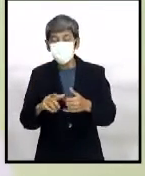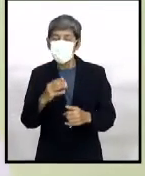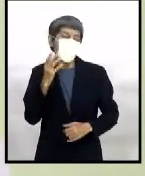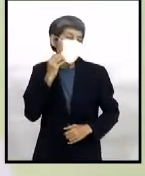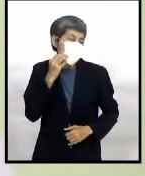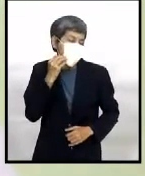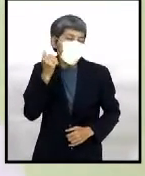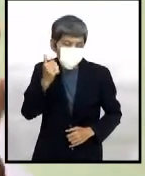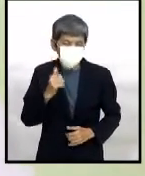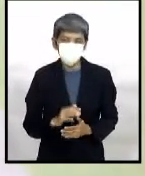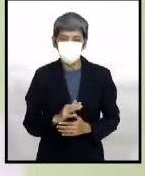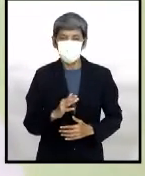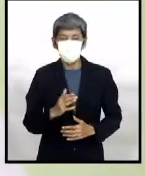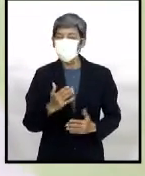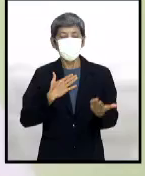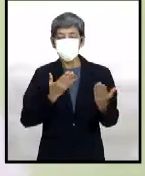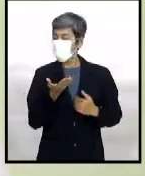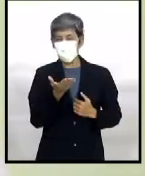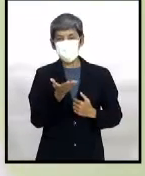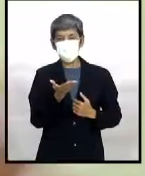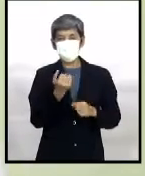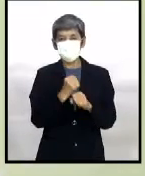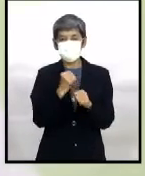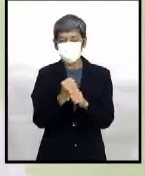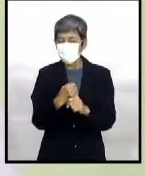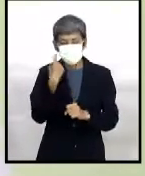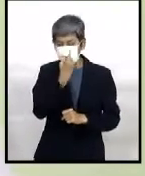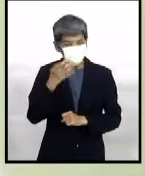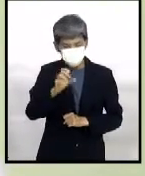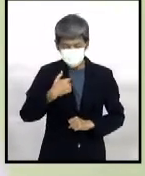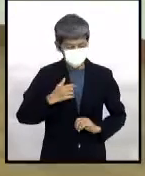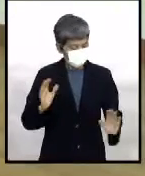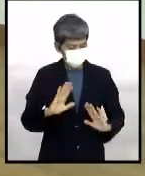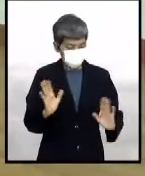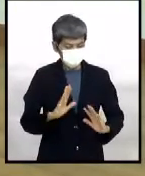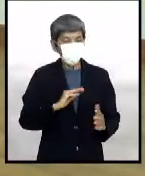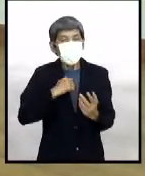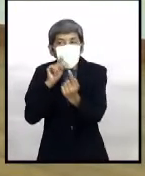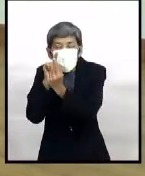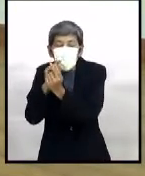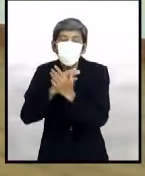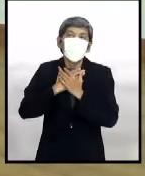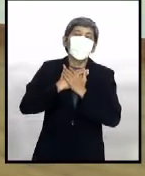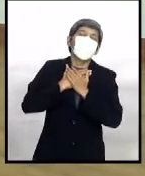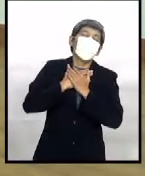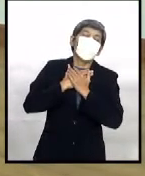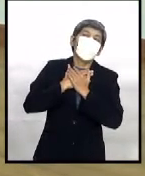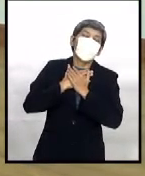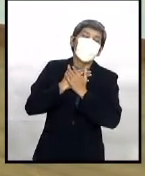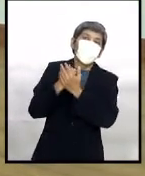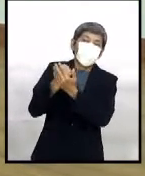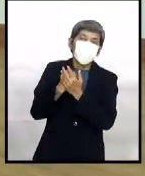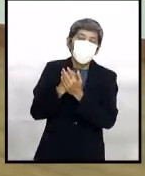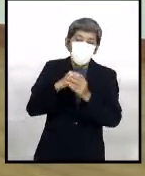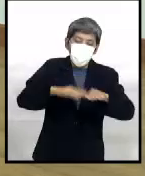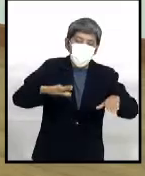ท่านนี้น่ารักมากบอกว่าคุณนัทผมขอโลโปรไฟล์ทั้งสิ้นนะอะไรเงี้ยได้มาเจอท่านนี่เป็นบุญของ